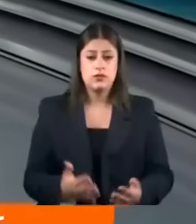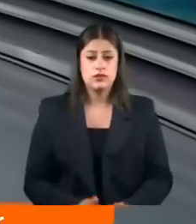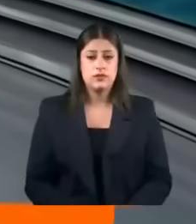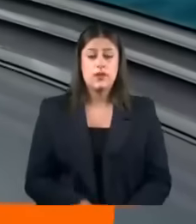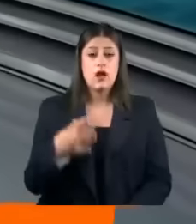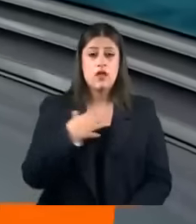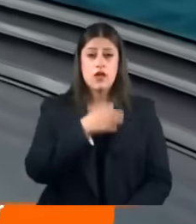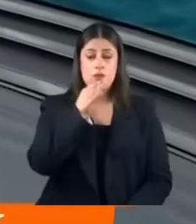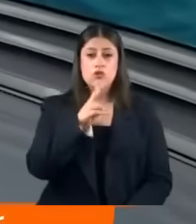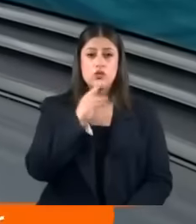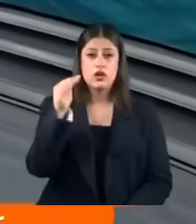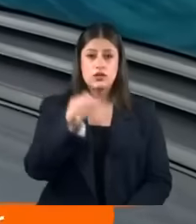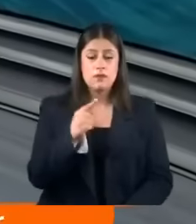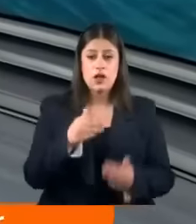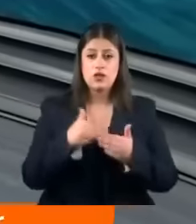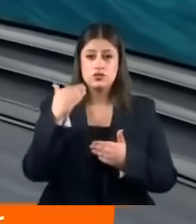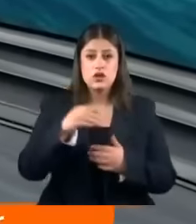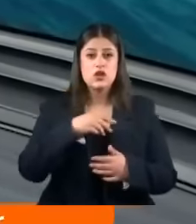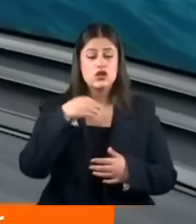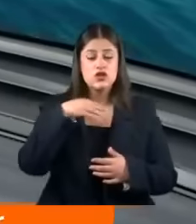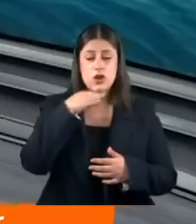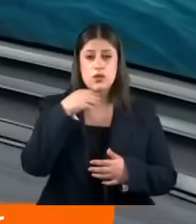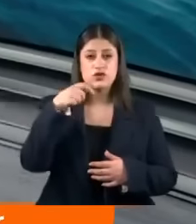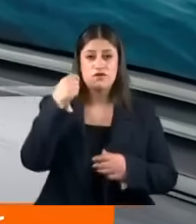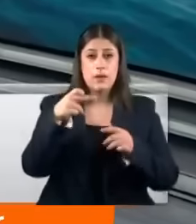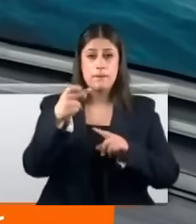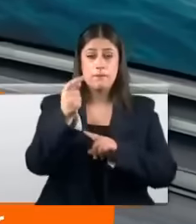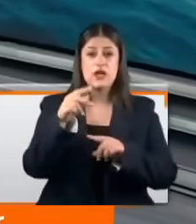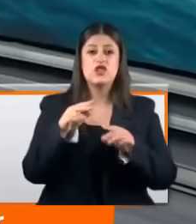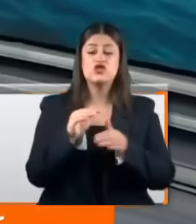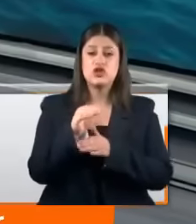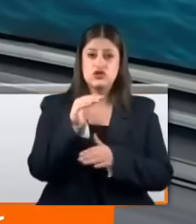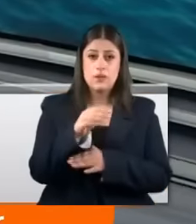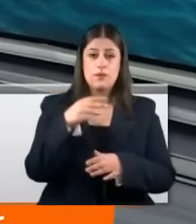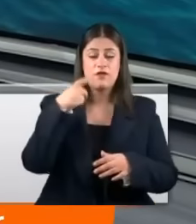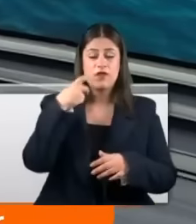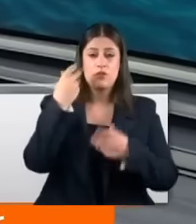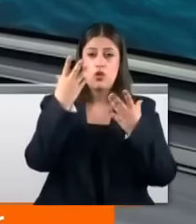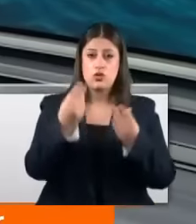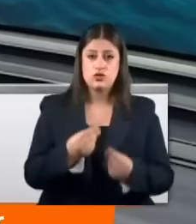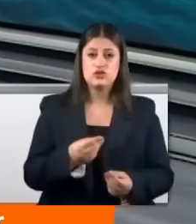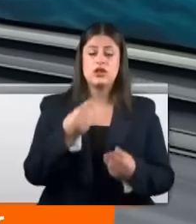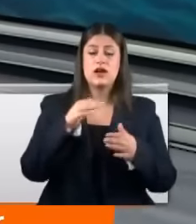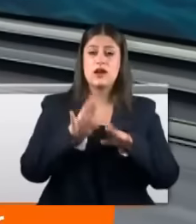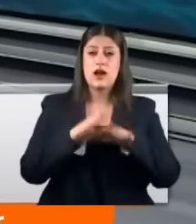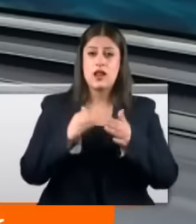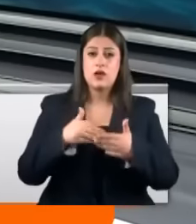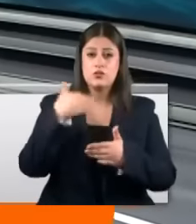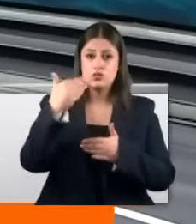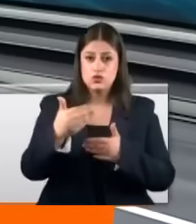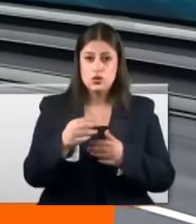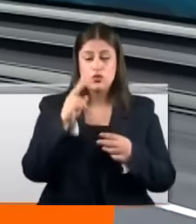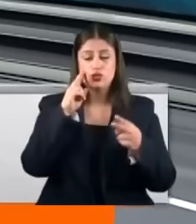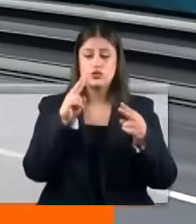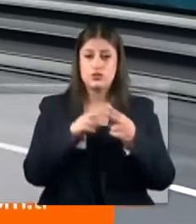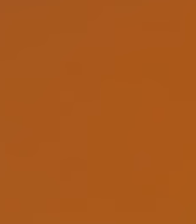Ana haberin sonuna geldik. Az sonra yabancı sinema Pi'nin yaşam ekranlarınız olacak. Şimdiden iyi seyirler dileyelim. Reklamların ardından veda için yeniden